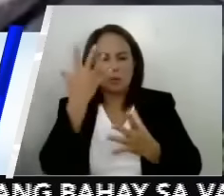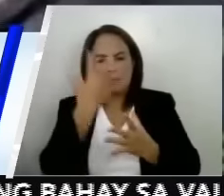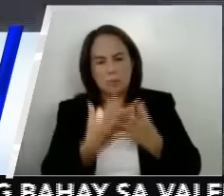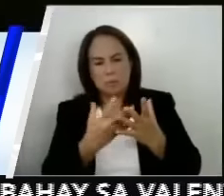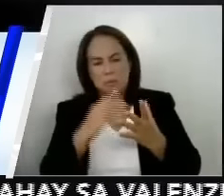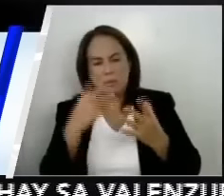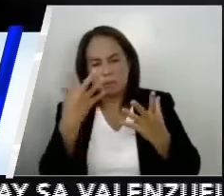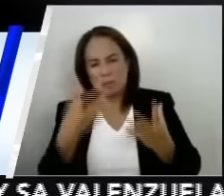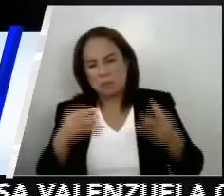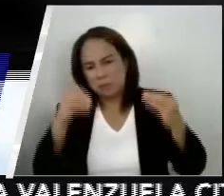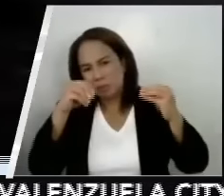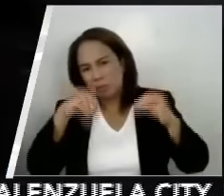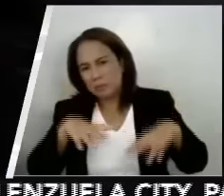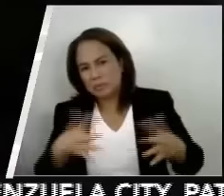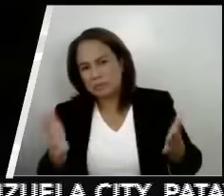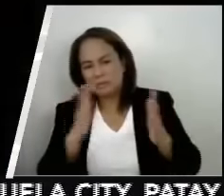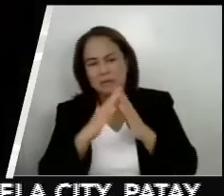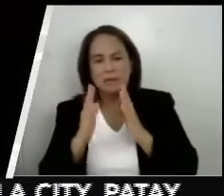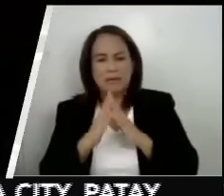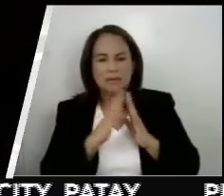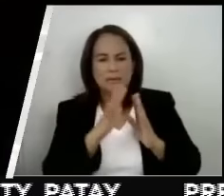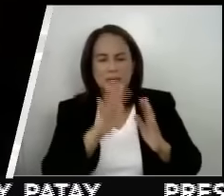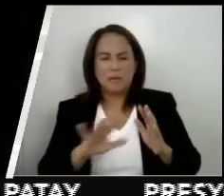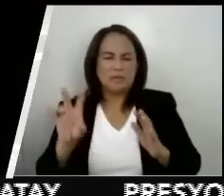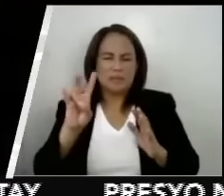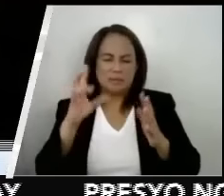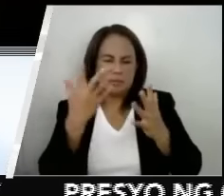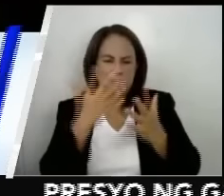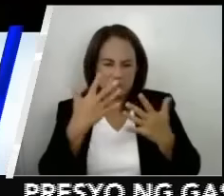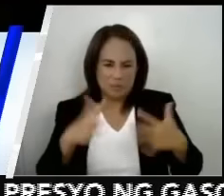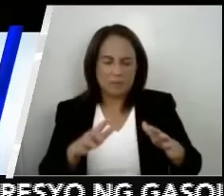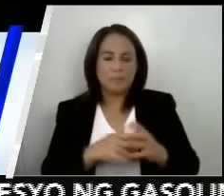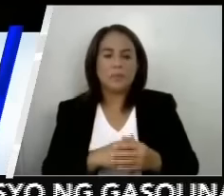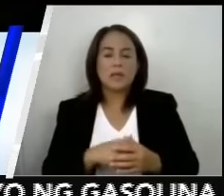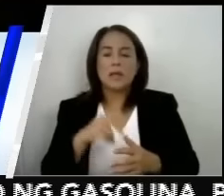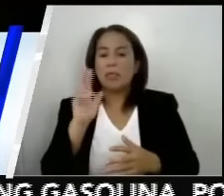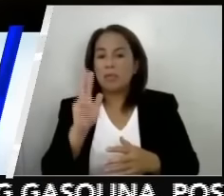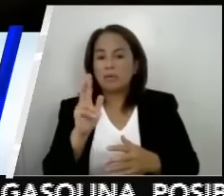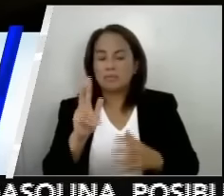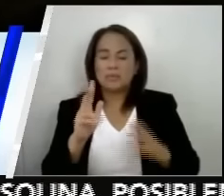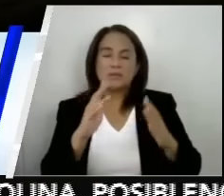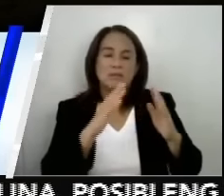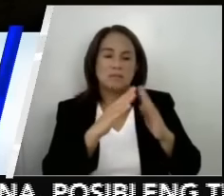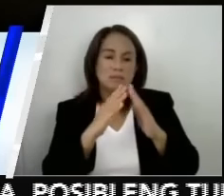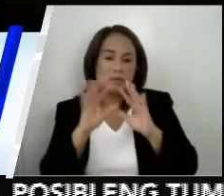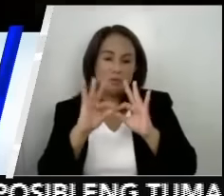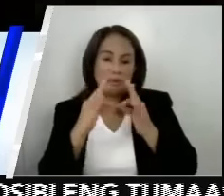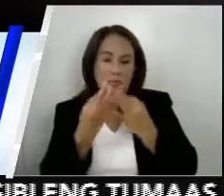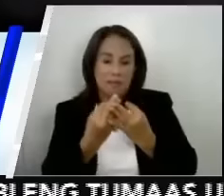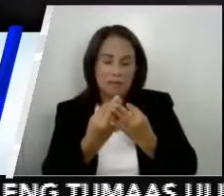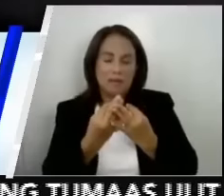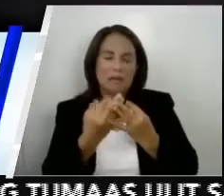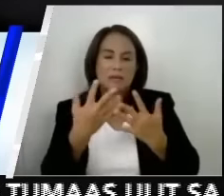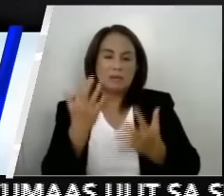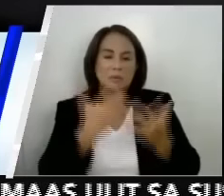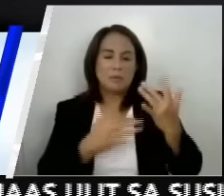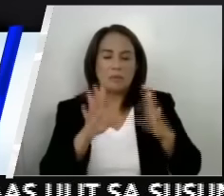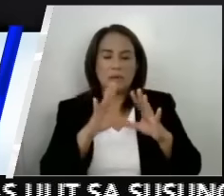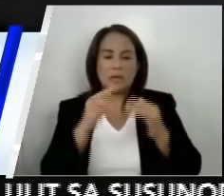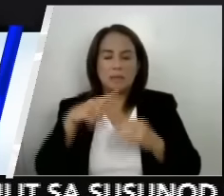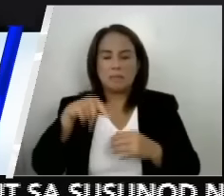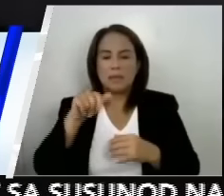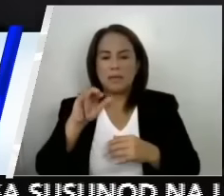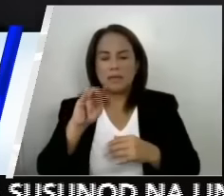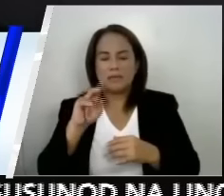ang apoy. Nasa 30 pamilya naman ang nawalan ng tirahan matapos pang sunog sa Barangay Plainview sa Mandaluyong